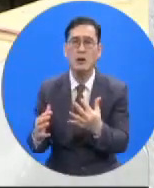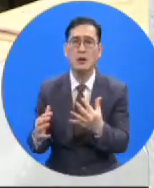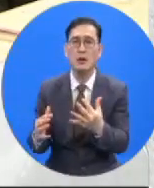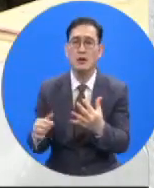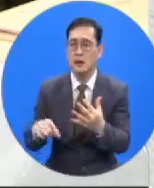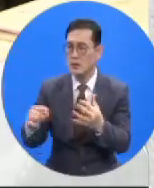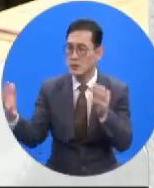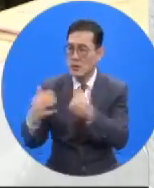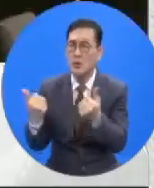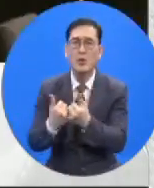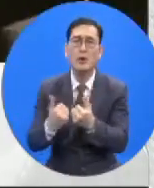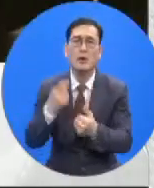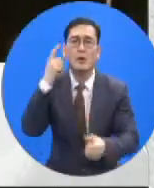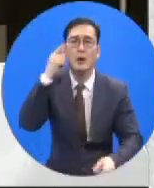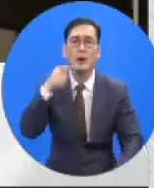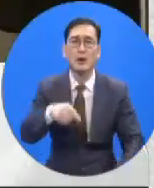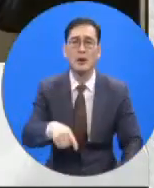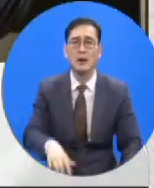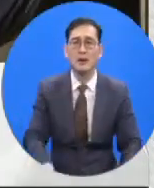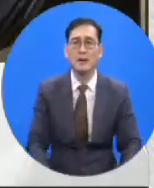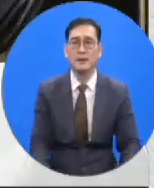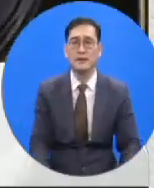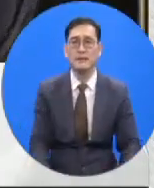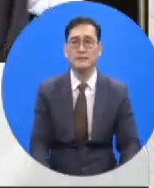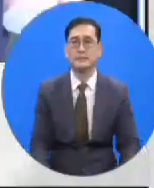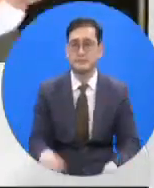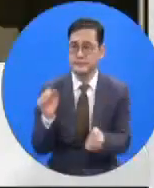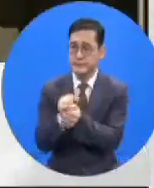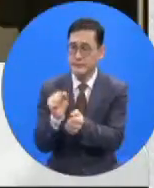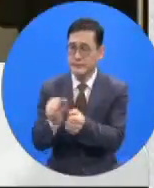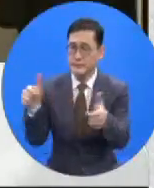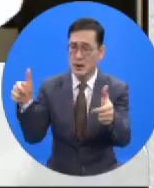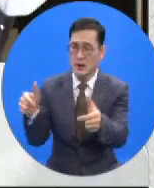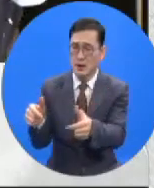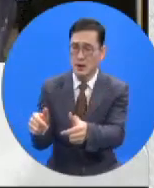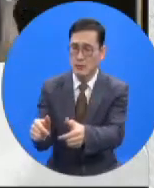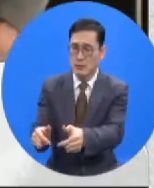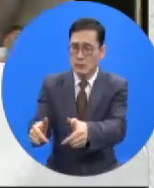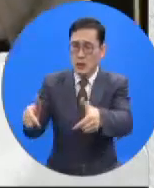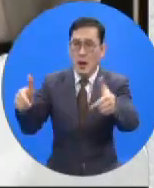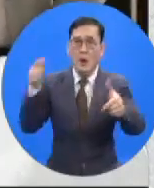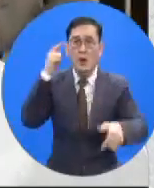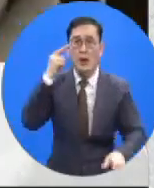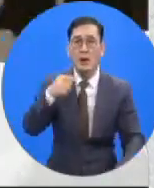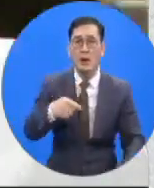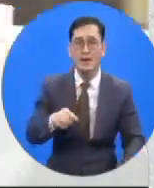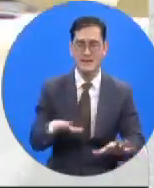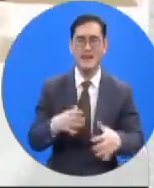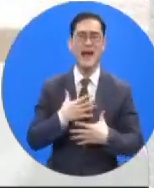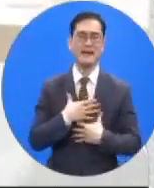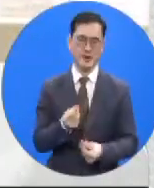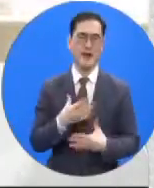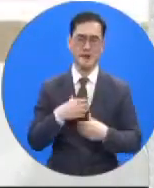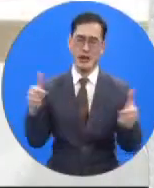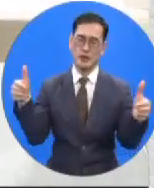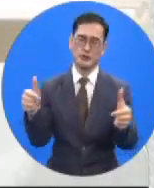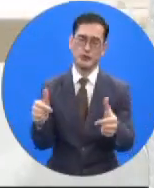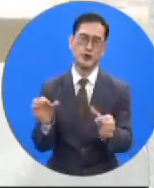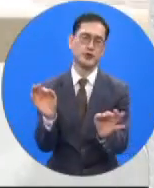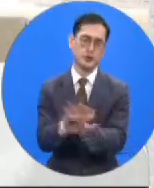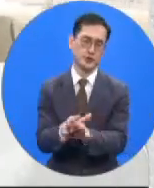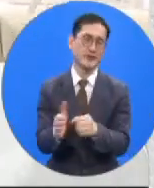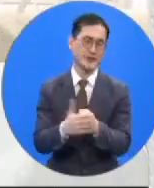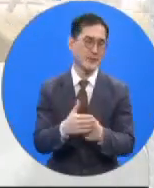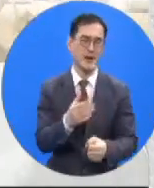건데 실제로 왜 최근에 주춤하다가 다시 올라가 냐 면 이제는 안정화된 다 본인이 그런 얘기 하니까 안정 안테나 보다